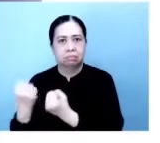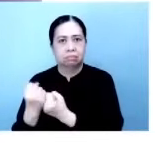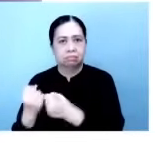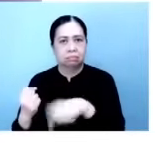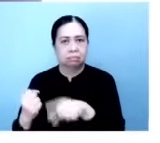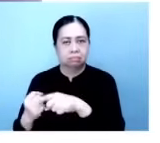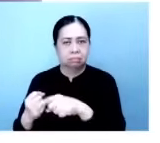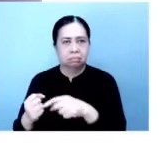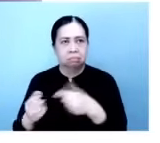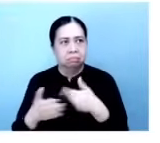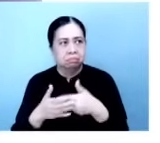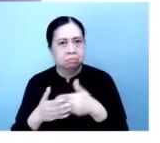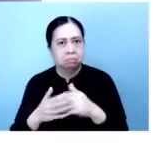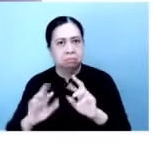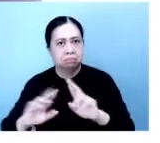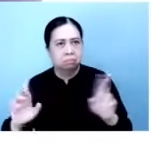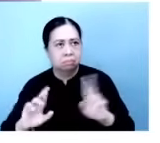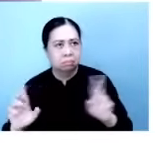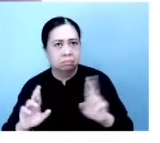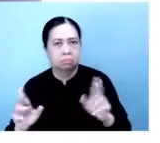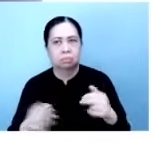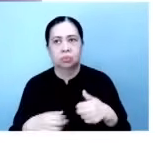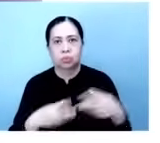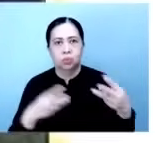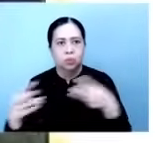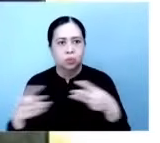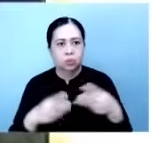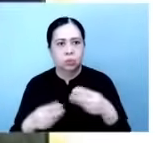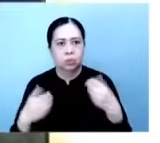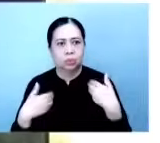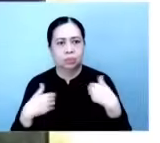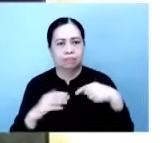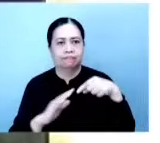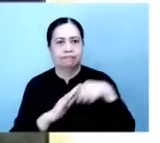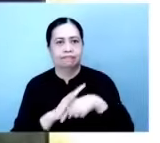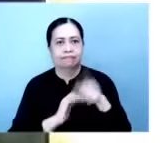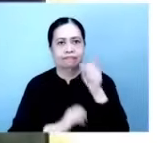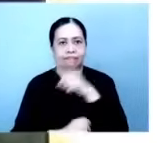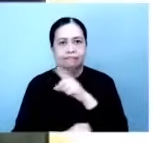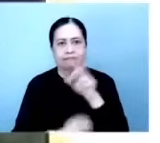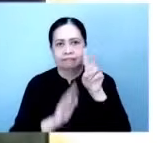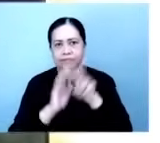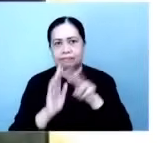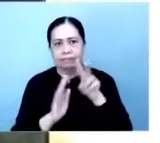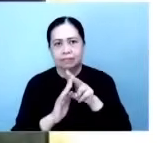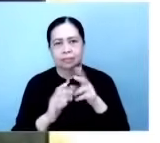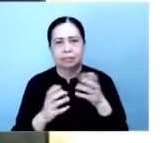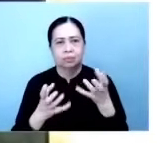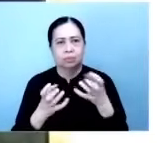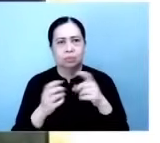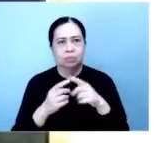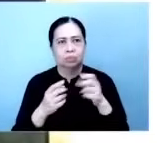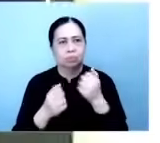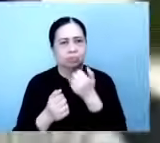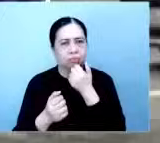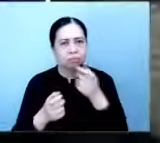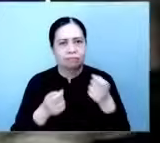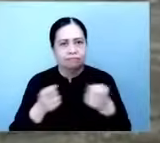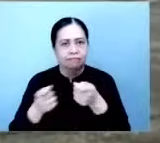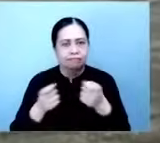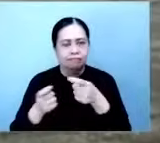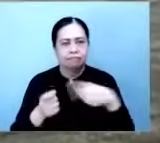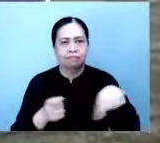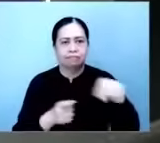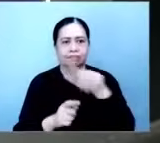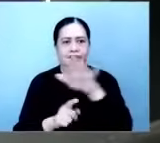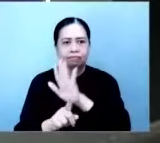as a prelude to war, kaya may mga deepfake videos na lumalabas. Lahat po ito seeks to manipulate the information environment. Nakatakda